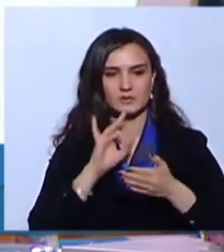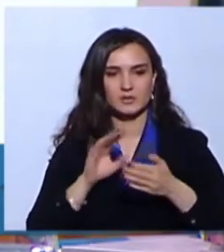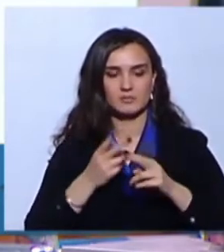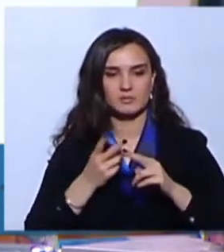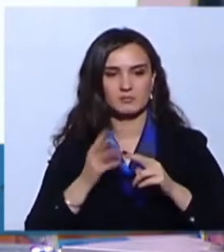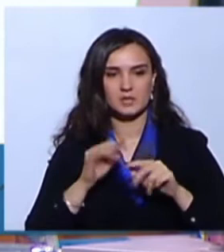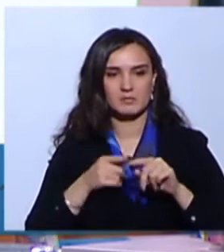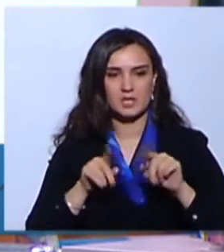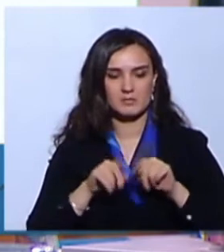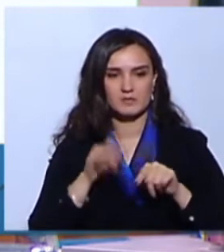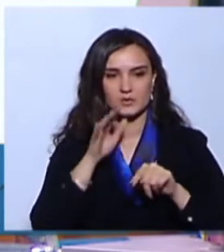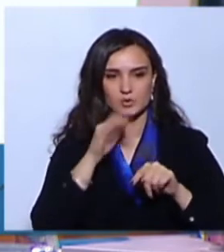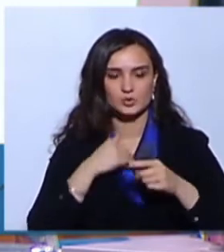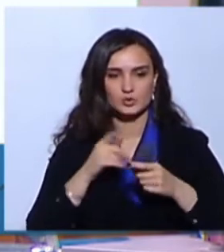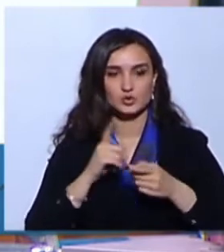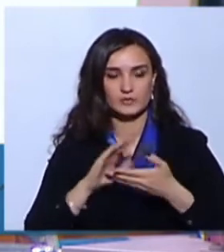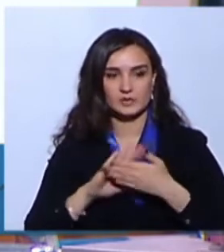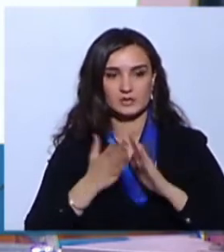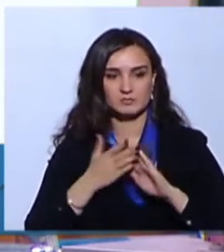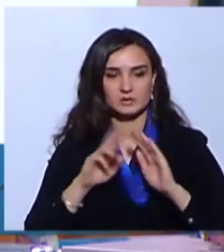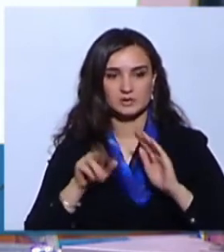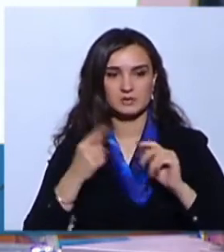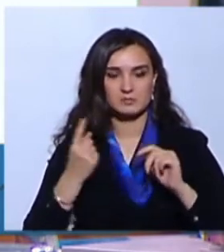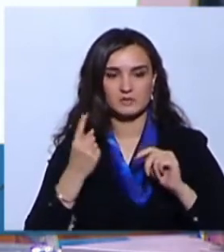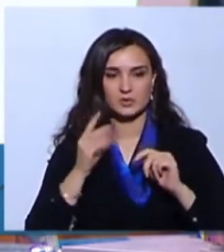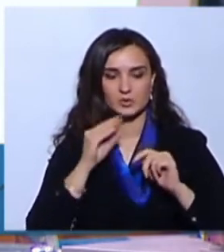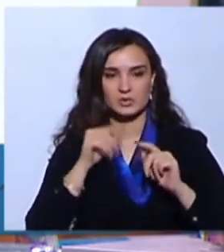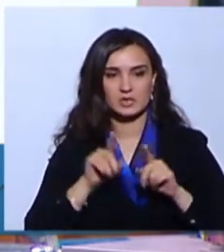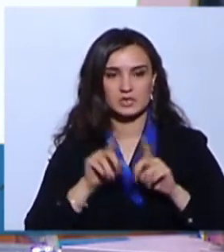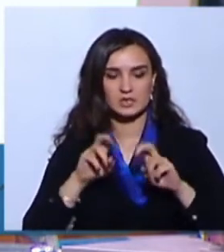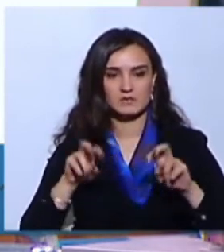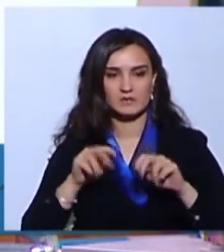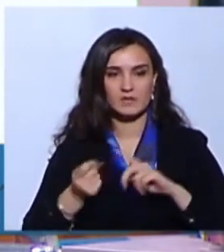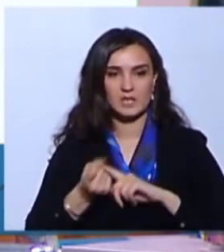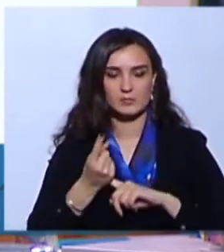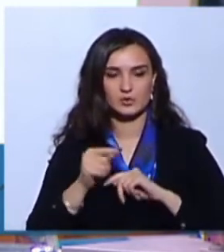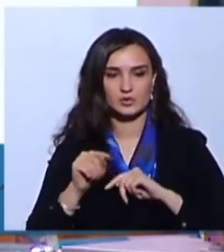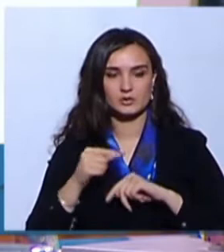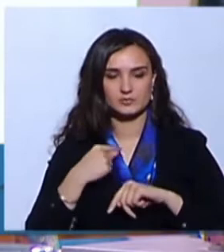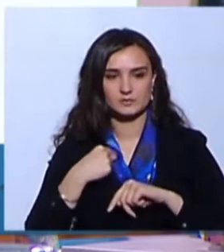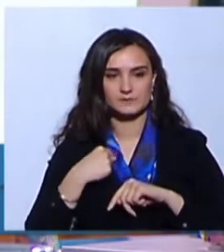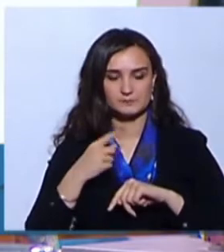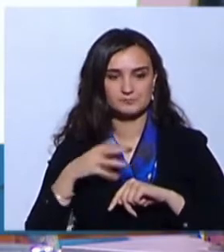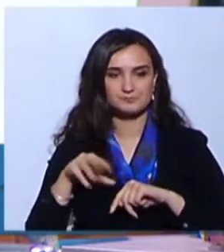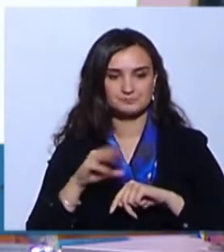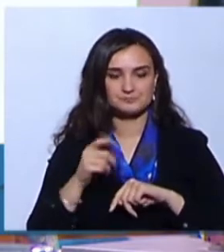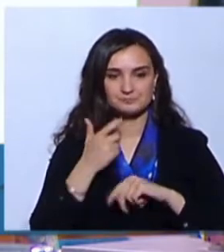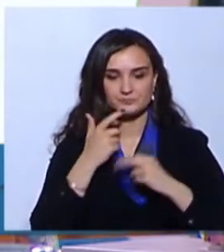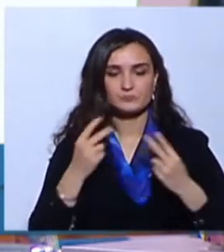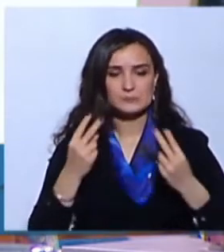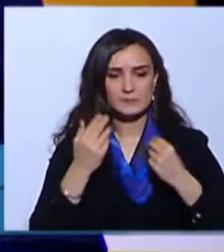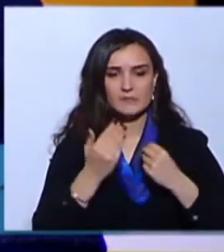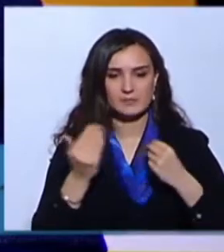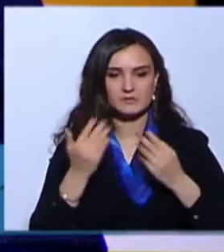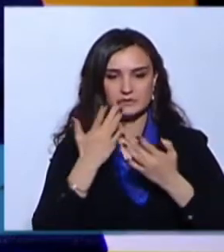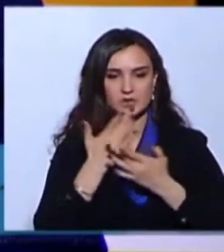მაგრამ ამავე დროს შევთანხმდით და პირველად, როდესაც ასეთი კვლევები გამოჩნდა თუ არა, ჩვენ მაყურებლისათვის